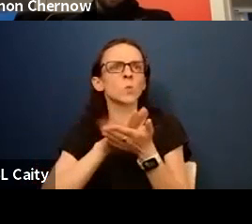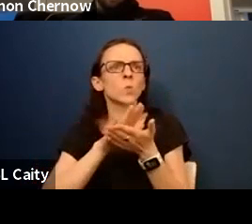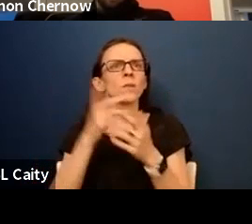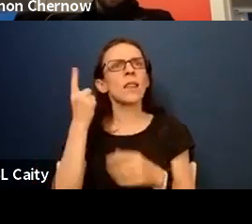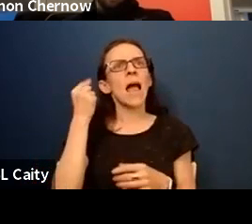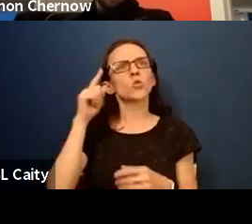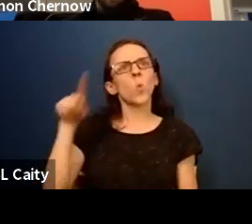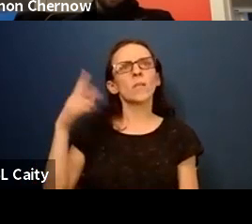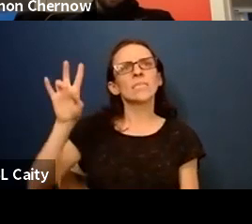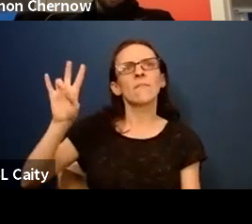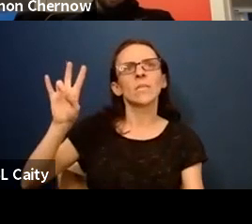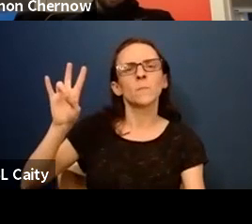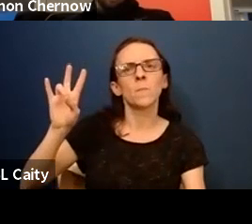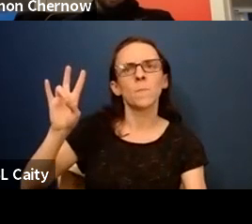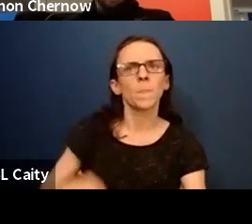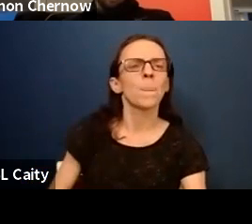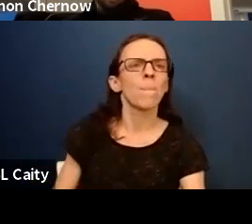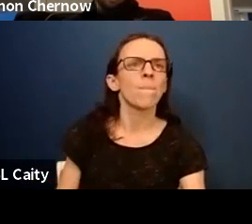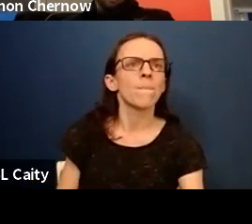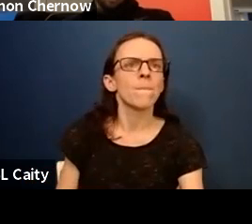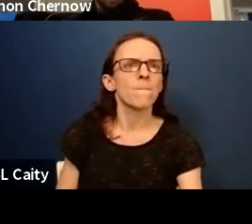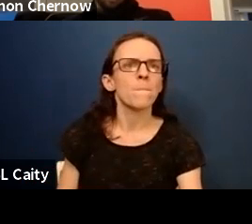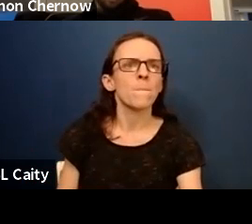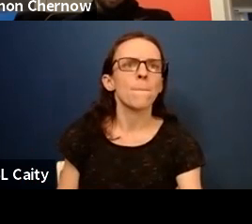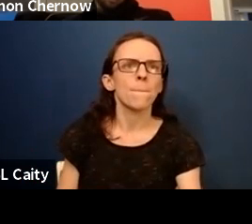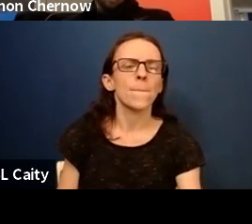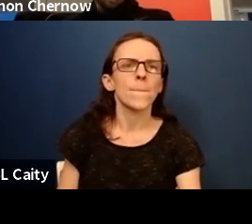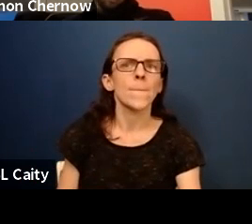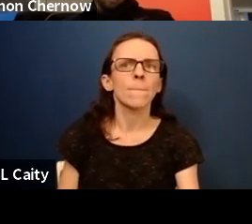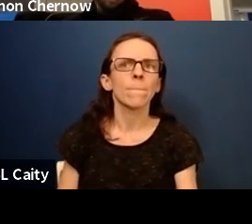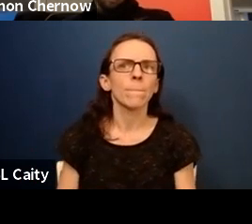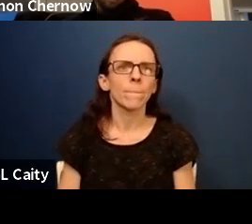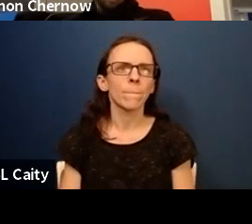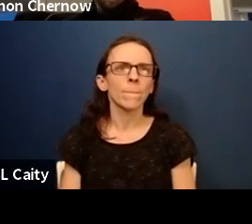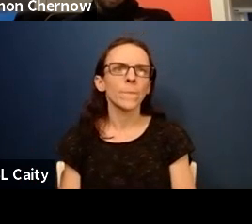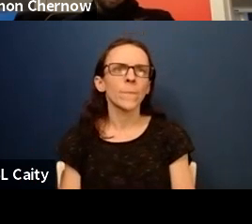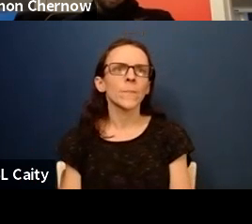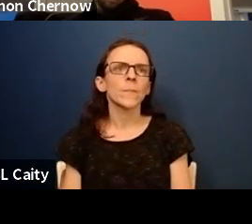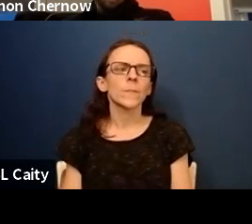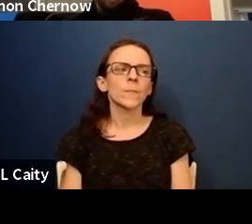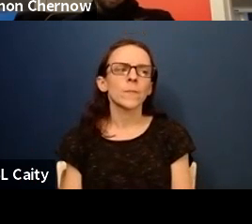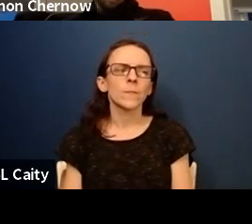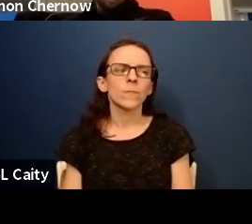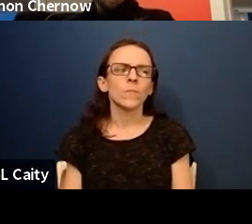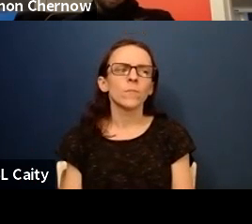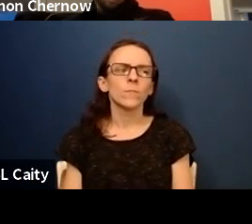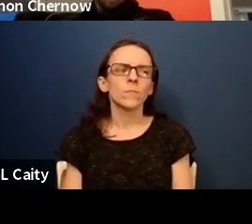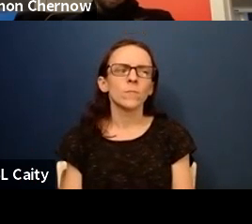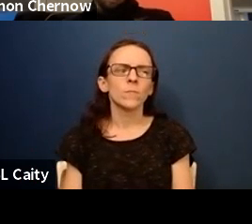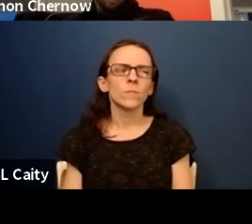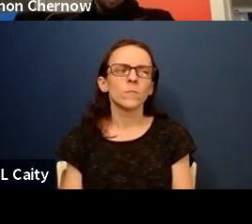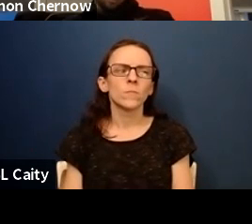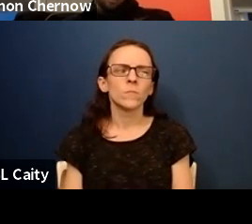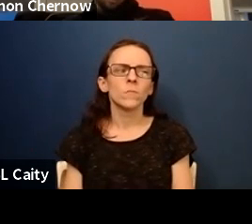into the exam schools. 所以我希望呢啲優秀嘅學生唔好俾人忽略咗或者淘汰